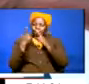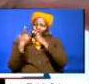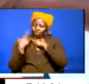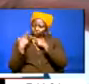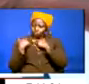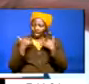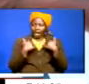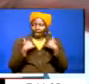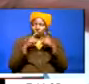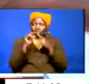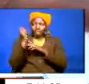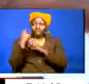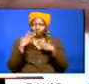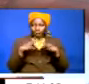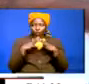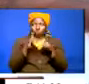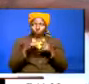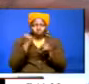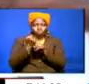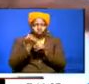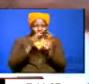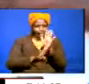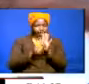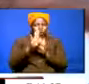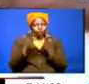to facilitate development. Where there are issues,